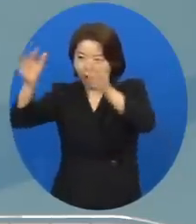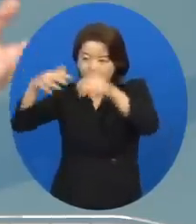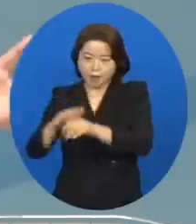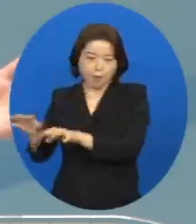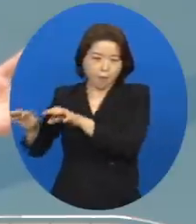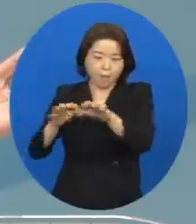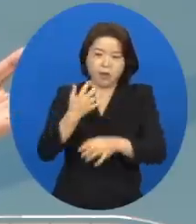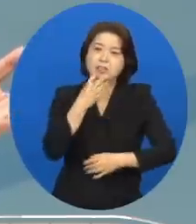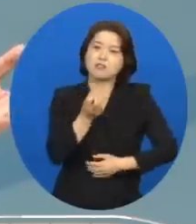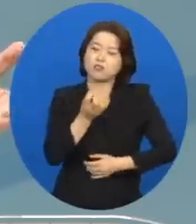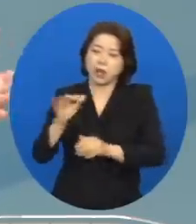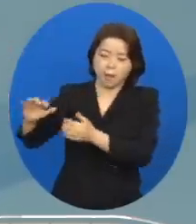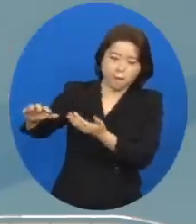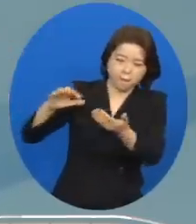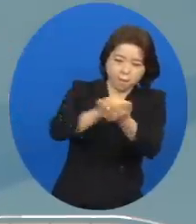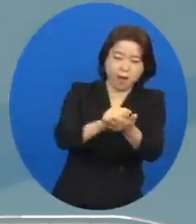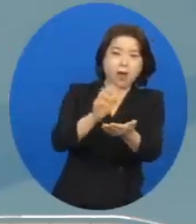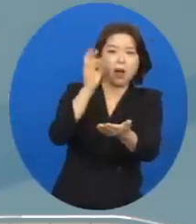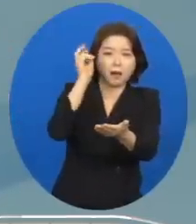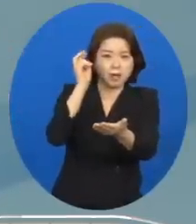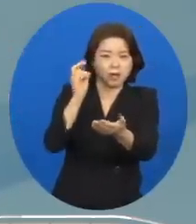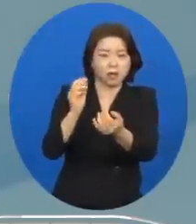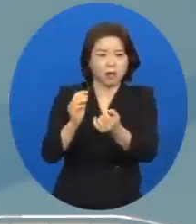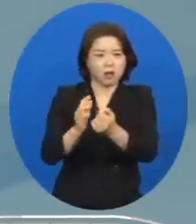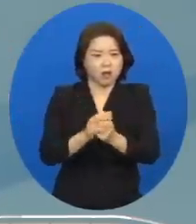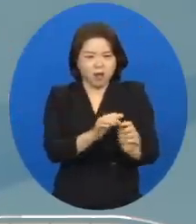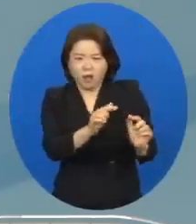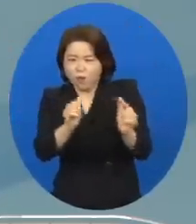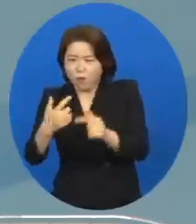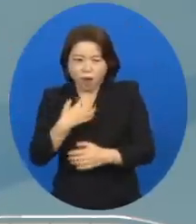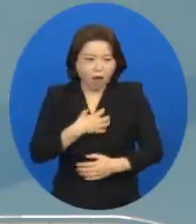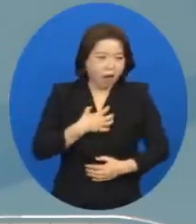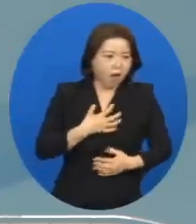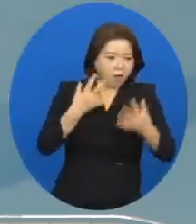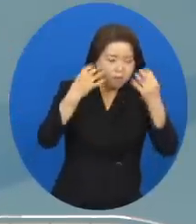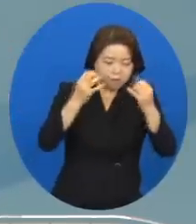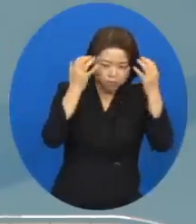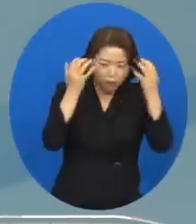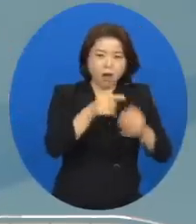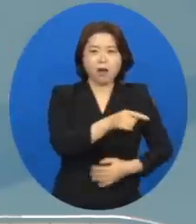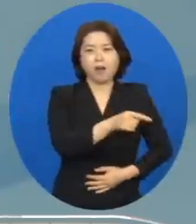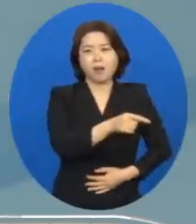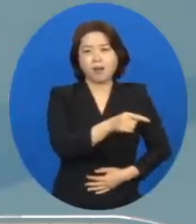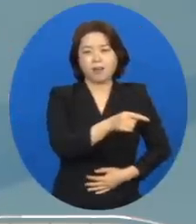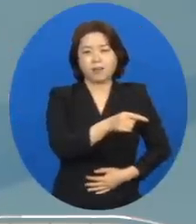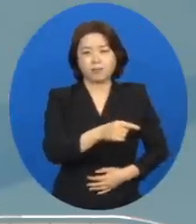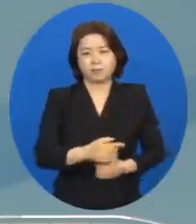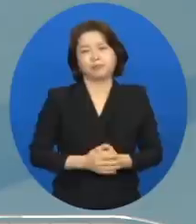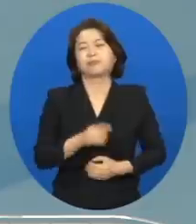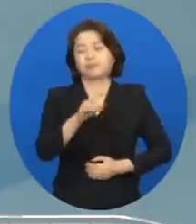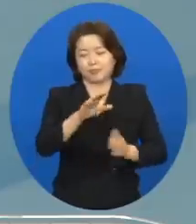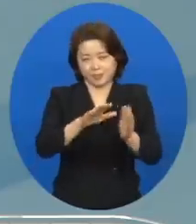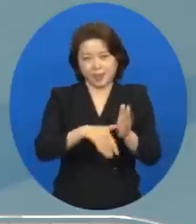유다를 치러 올 수도 있고 뭐 걱정이 한둘이 아니었습니다.